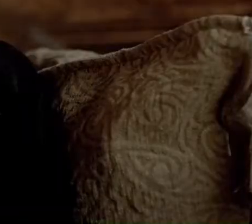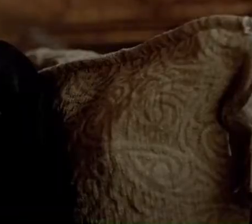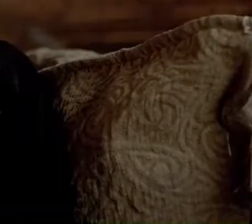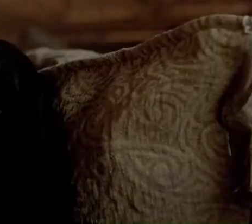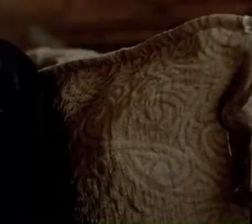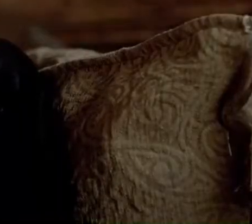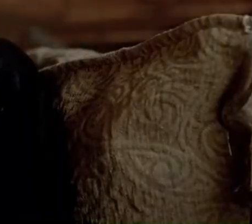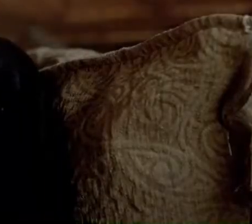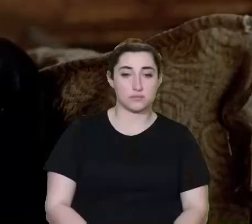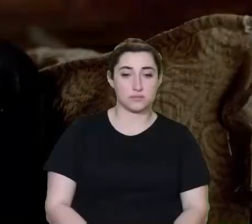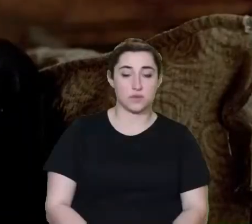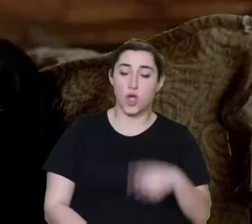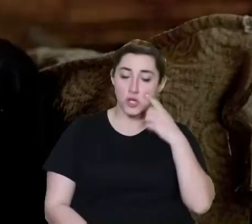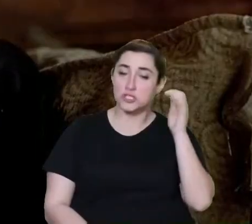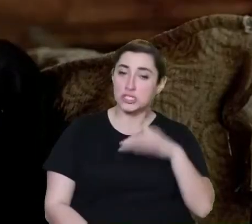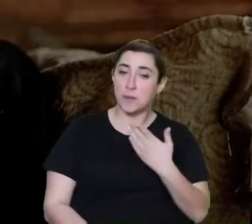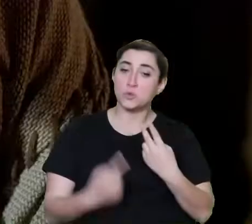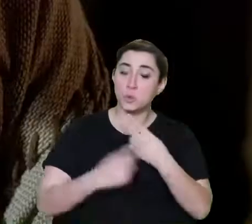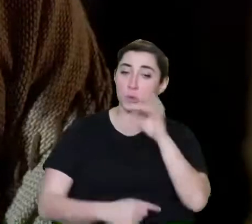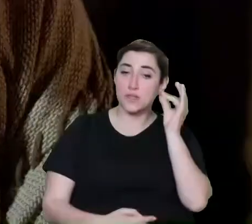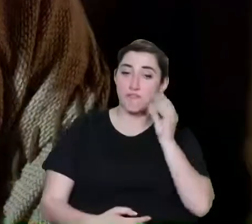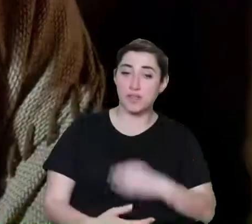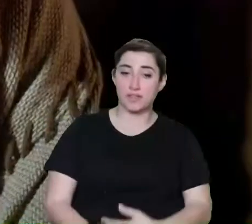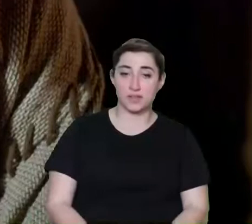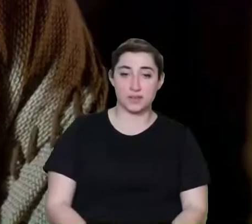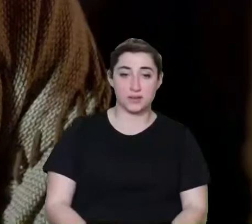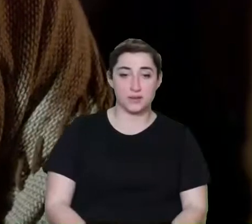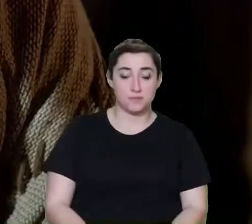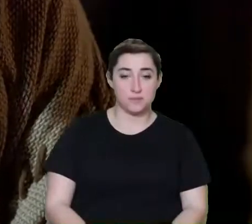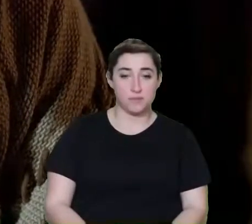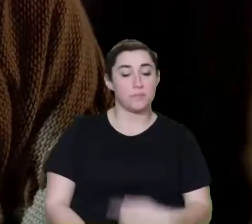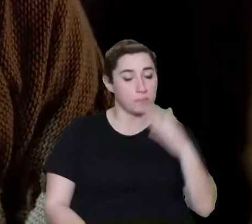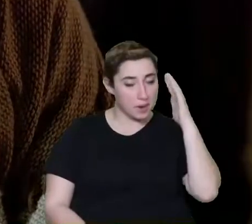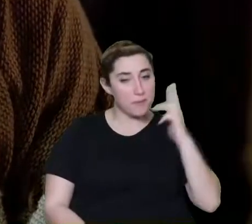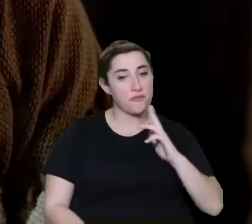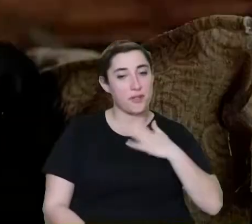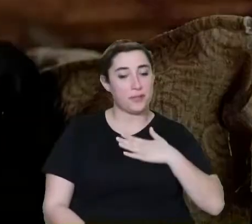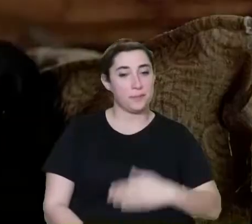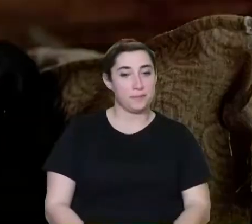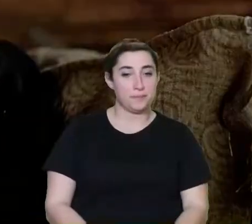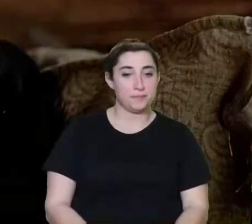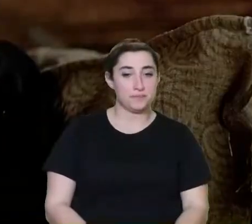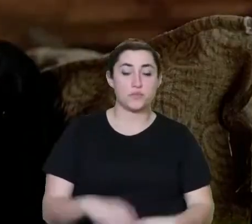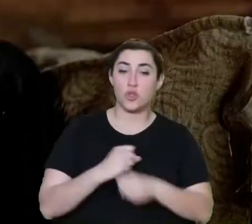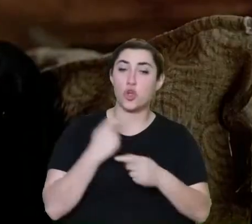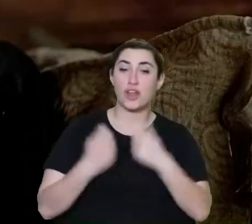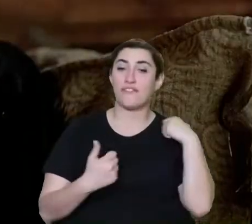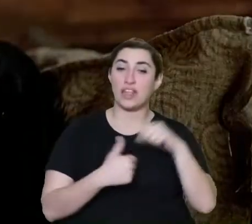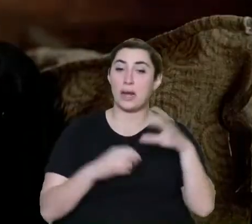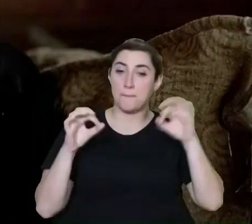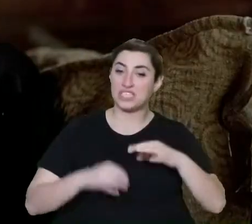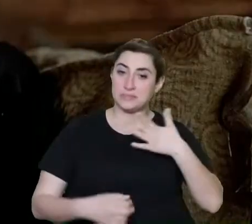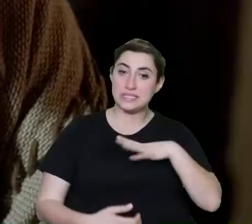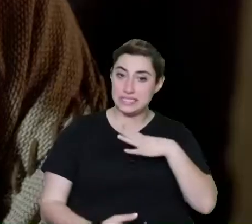oturuyor. Hoş gelmişsin Yunus efendi. Hoş bulduk efendim. Vazifeye tekrar